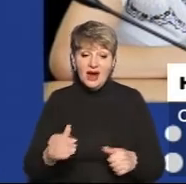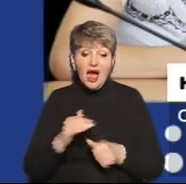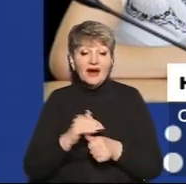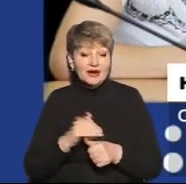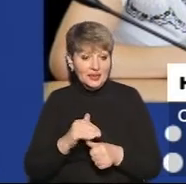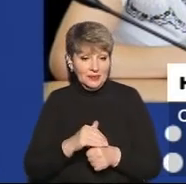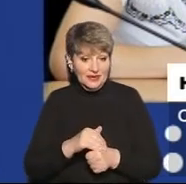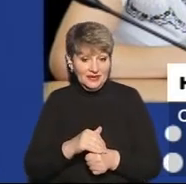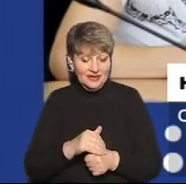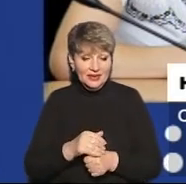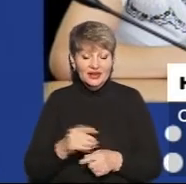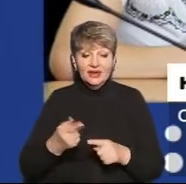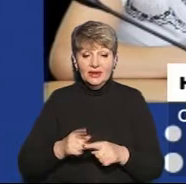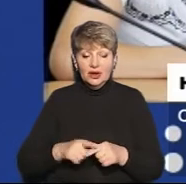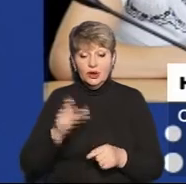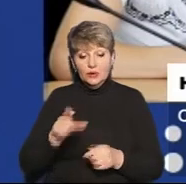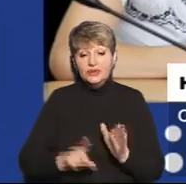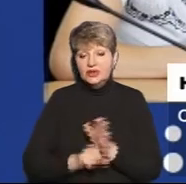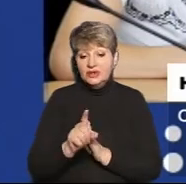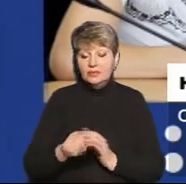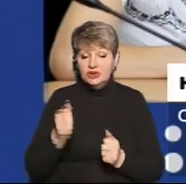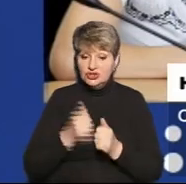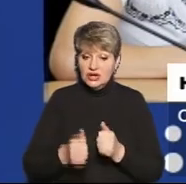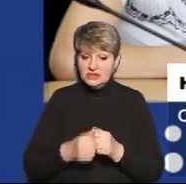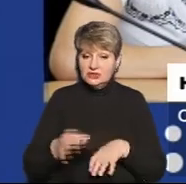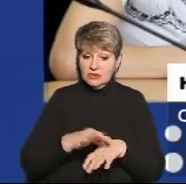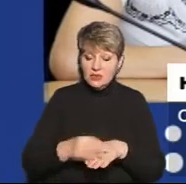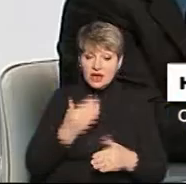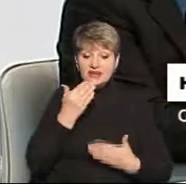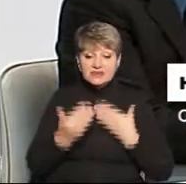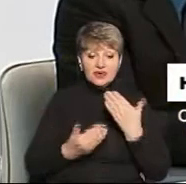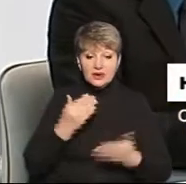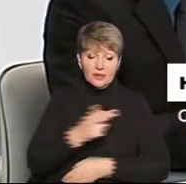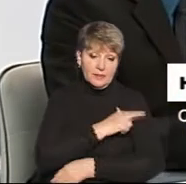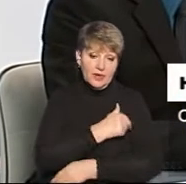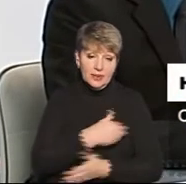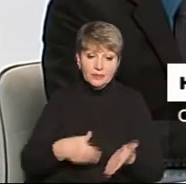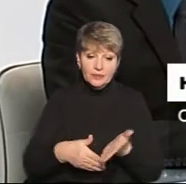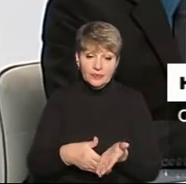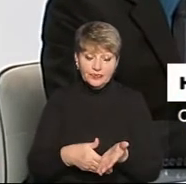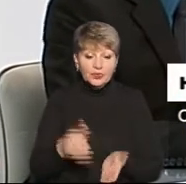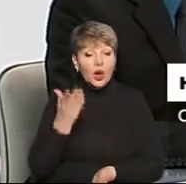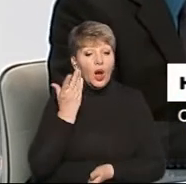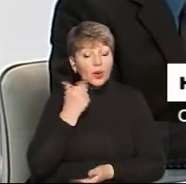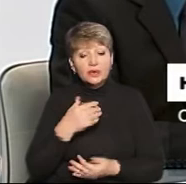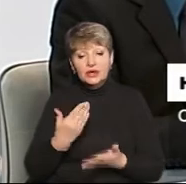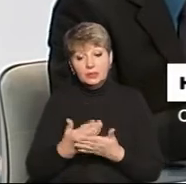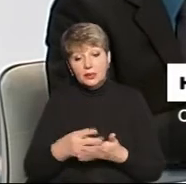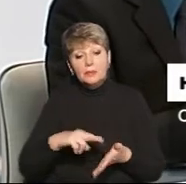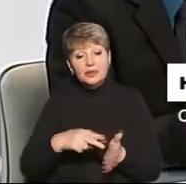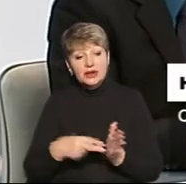тому люди стали частіше хворіти і звертатися за медичною допомогою. А коли прогнозується пік